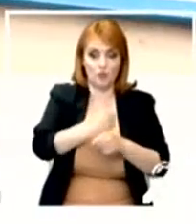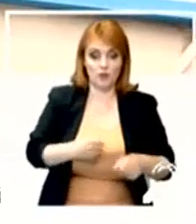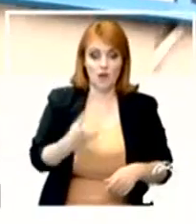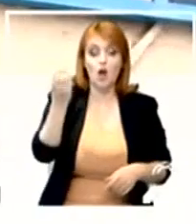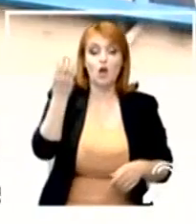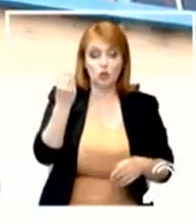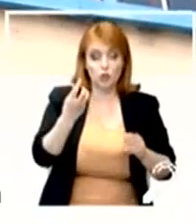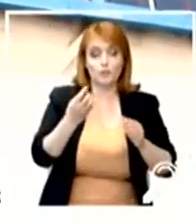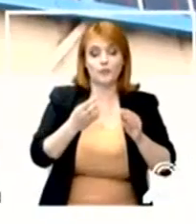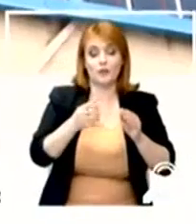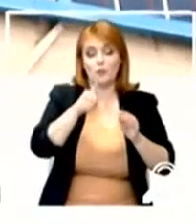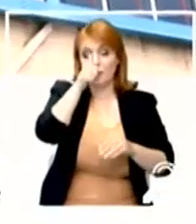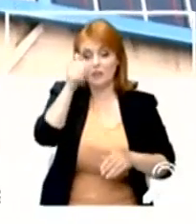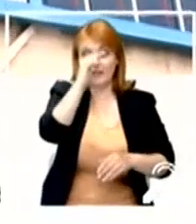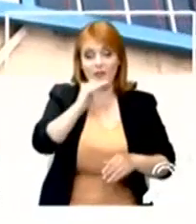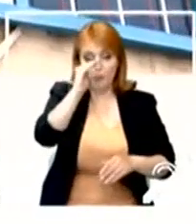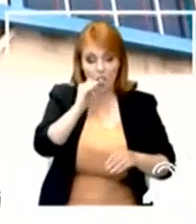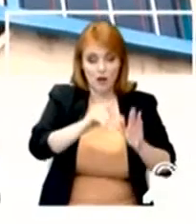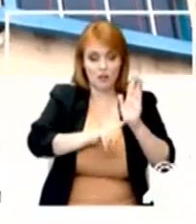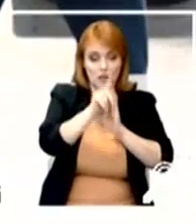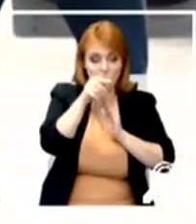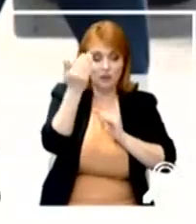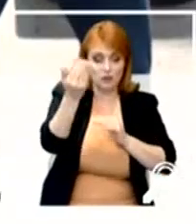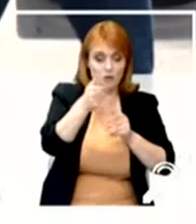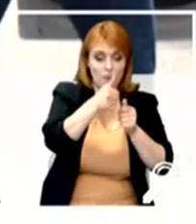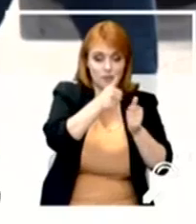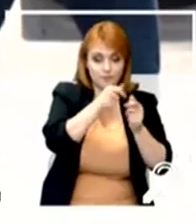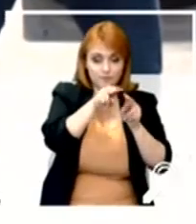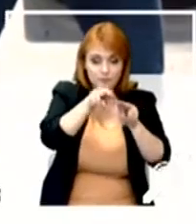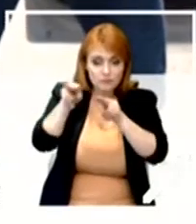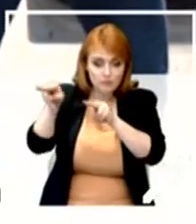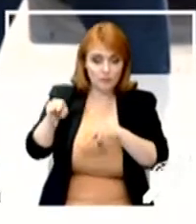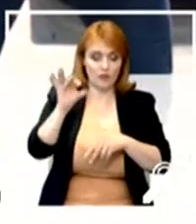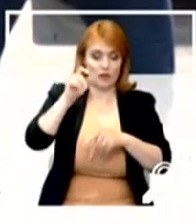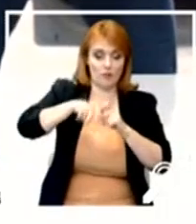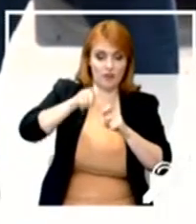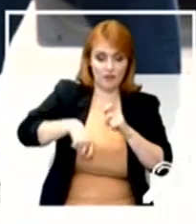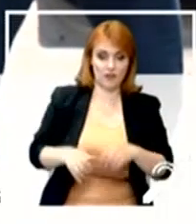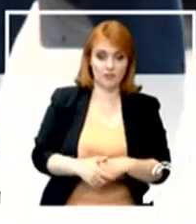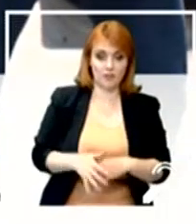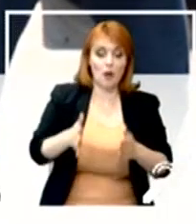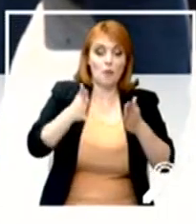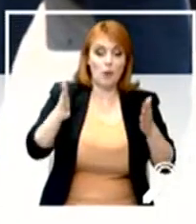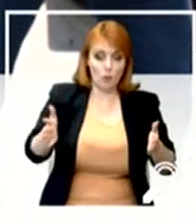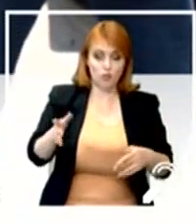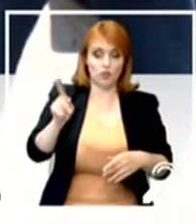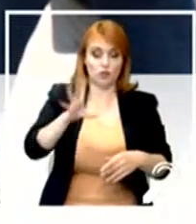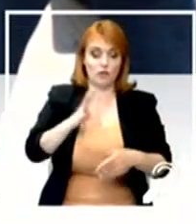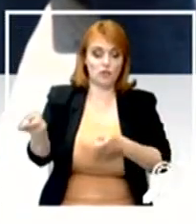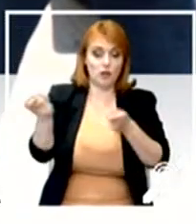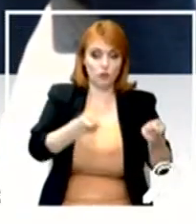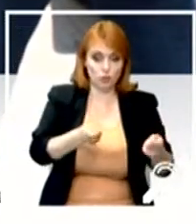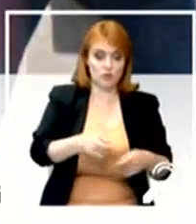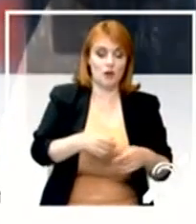perchezițiilor au fost găsite numeroase bunuri furate din depozitul centrului de plasament și duse acasă la unii angajați ai depozitului, la rudele